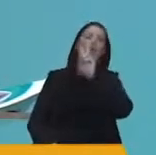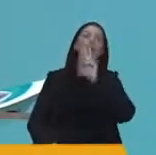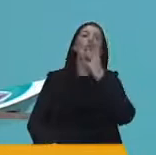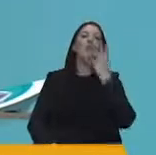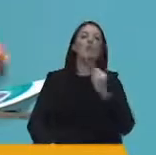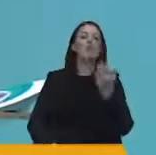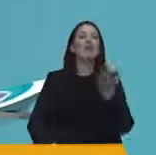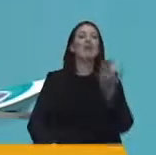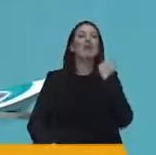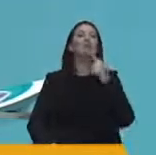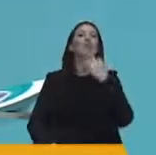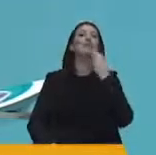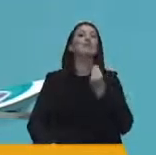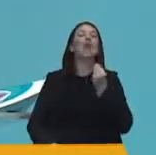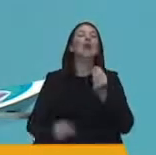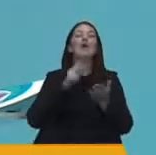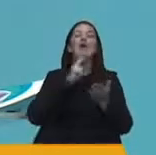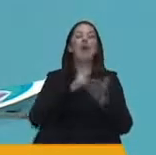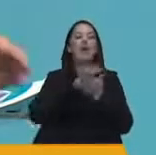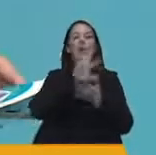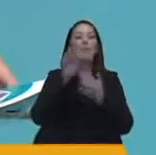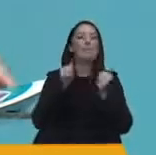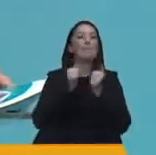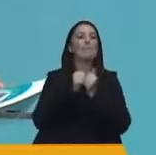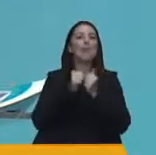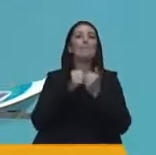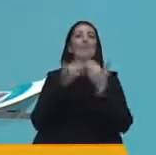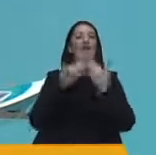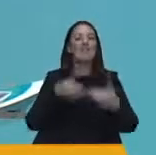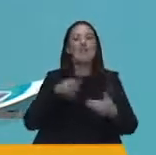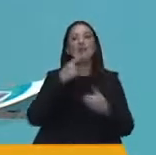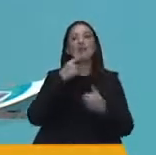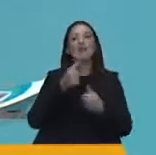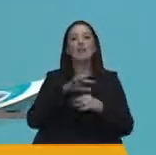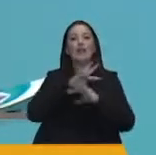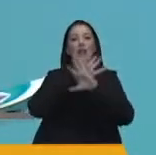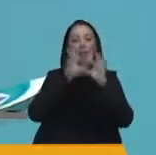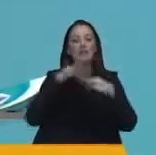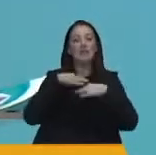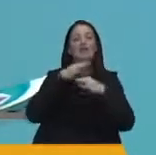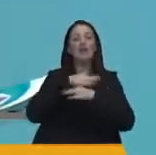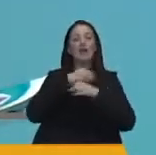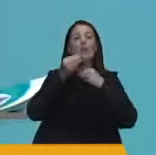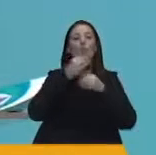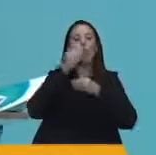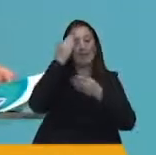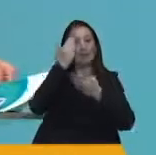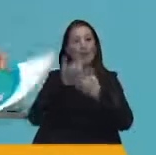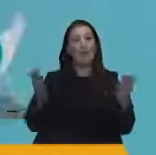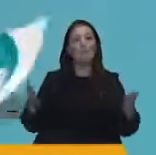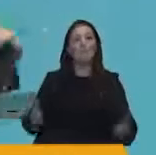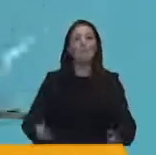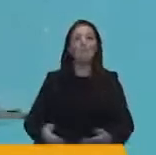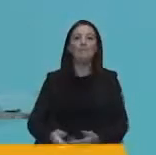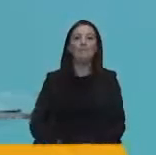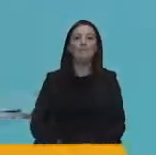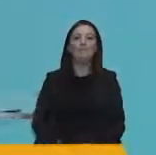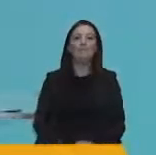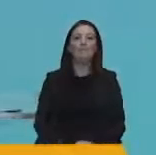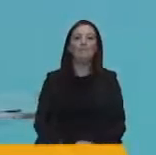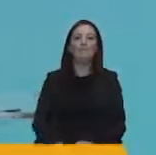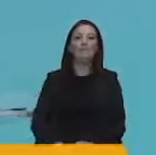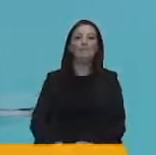Geliniz bu güzel karara hep birlikte evet diyelim. Hepinizi saygıyla, muhabbetle selamlıyorum.